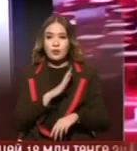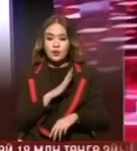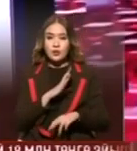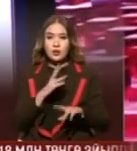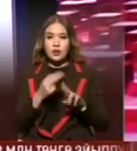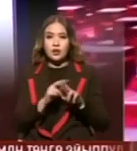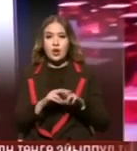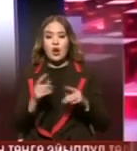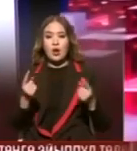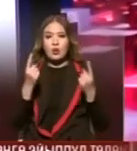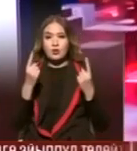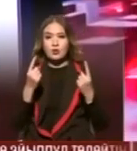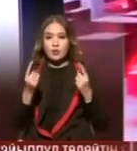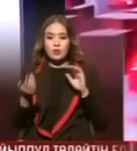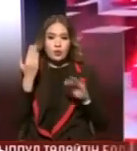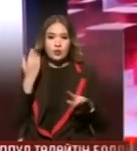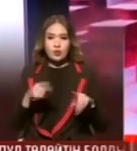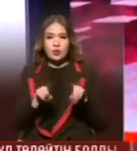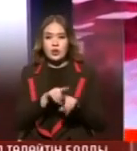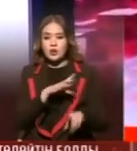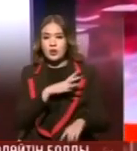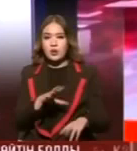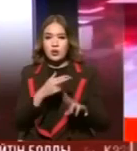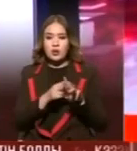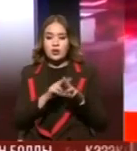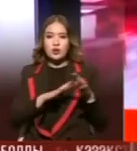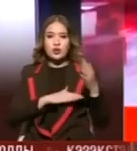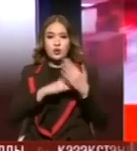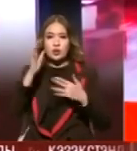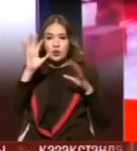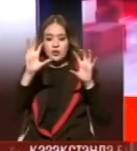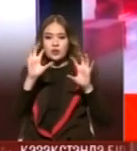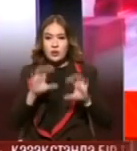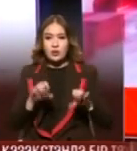өте ауқымды, бұрын соңды болмаған, негізгі гуманизм өте жоғары заң болып қабылданып отыр.